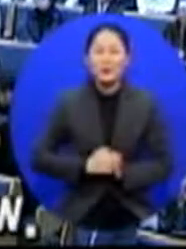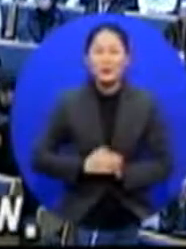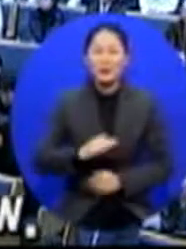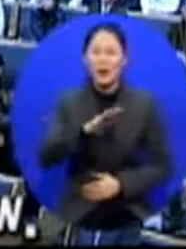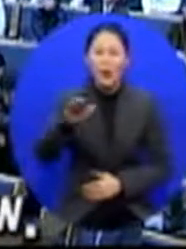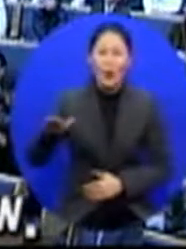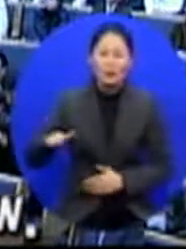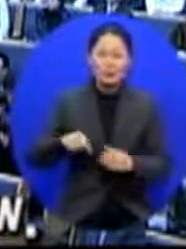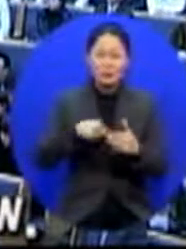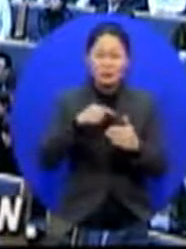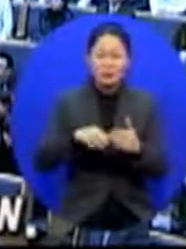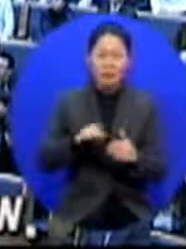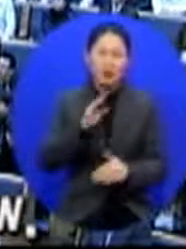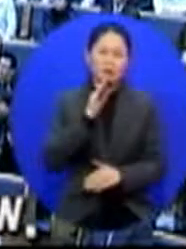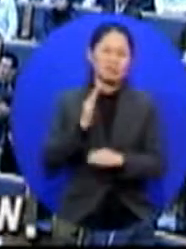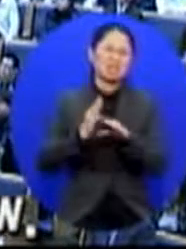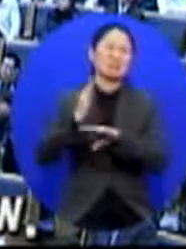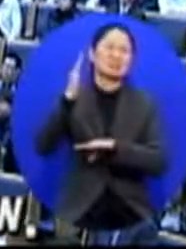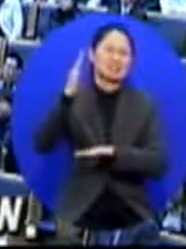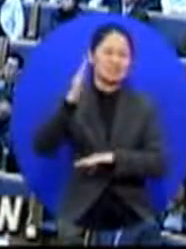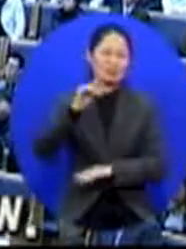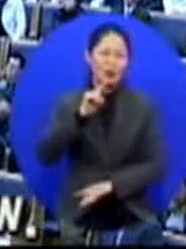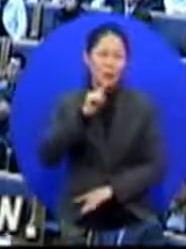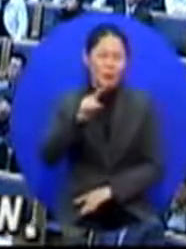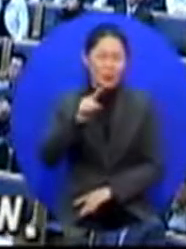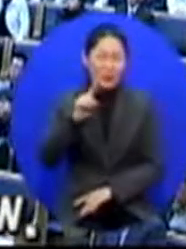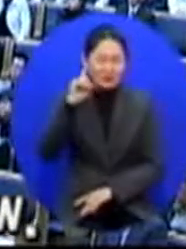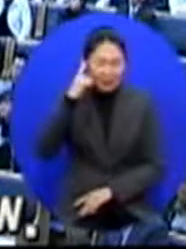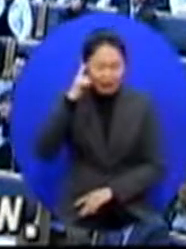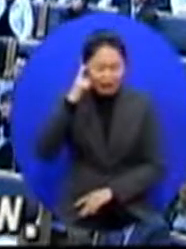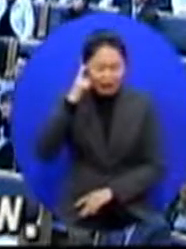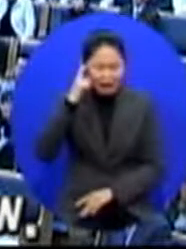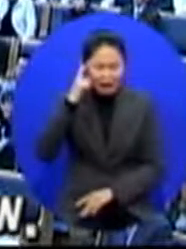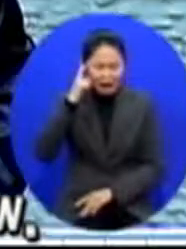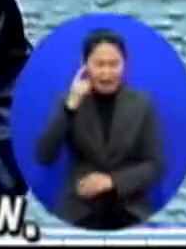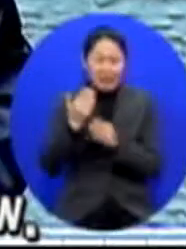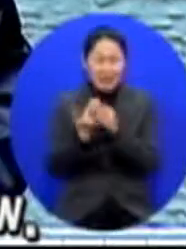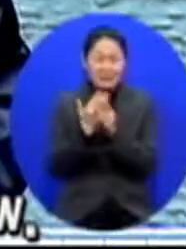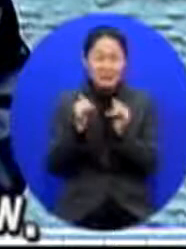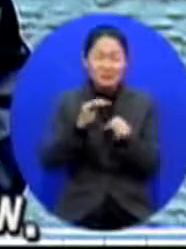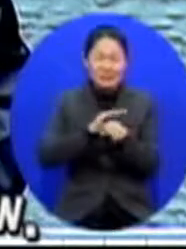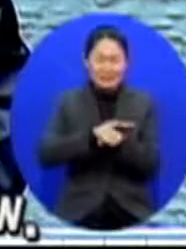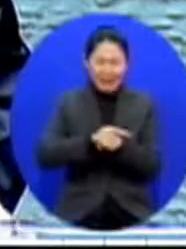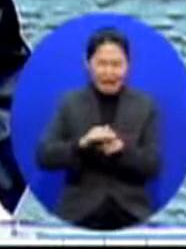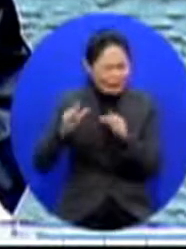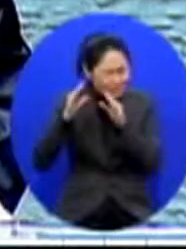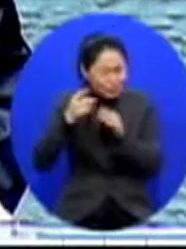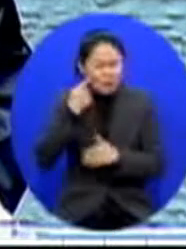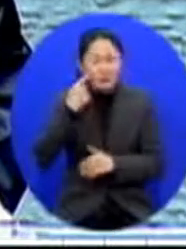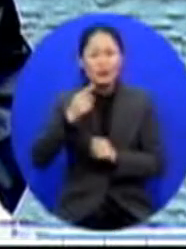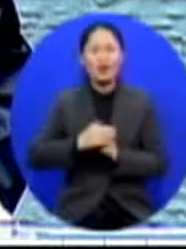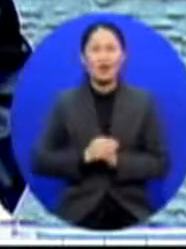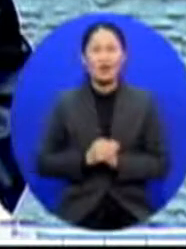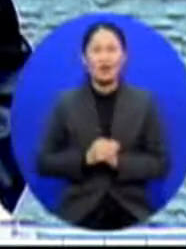여러분 중에도 지나치지 이렇게 생각 되시는 분들은 다시 잘 들으시기 되니까